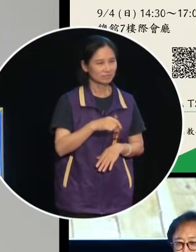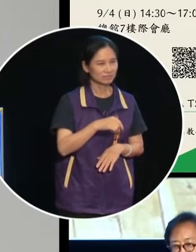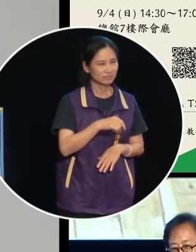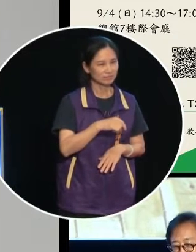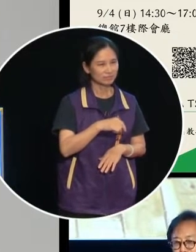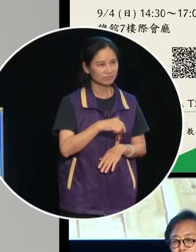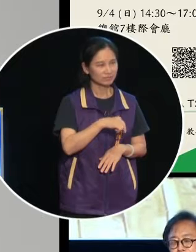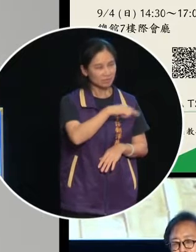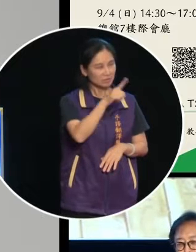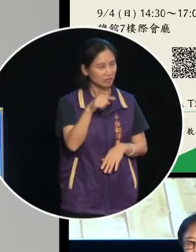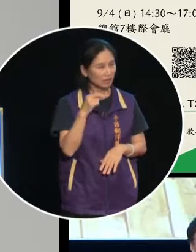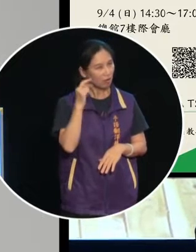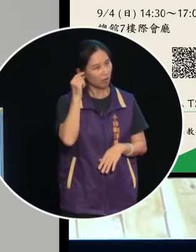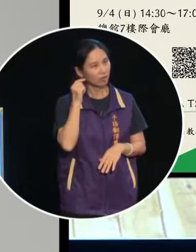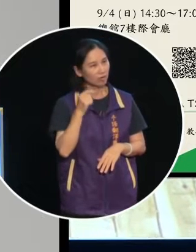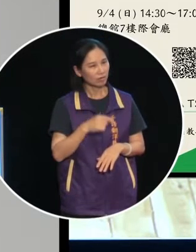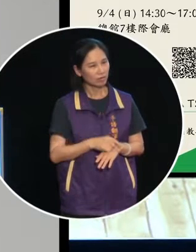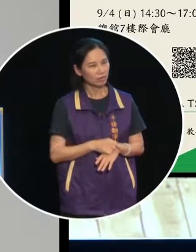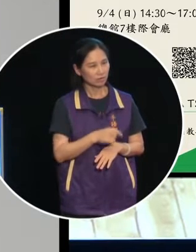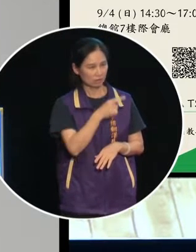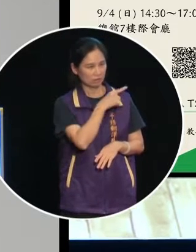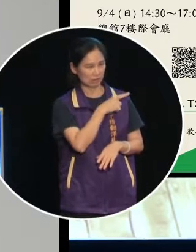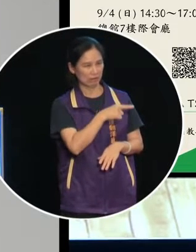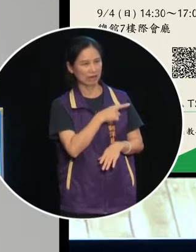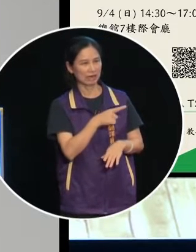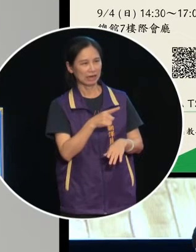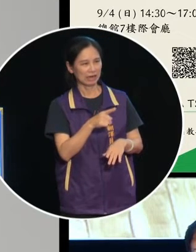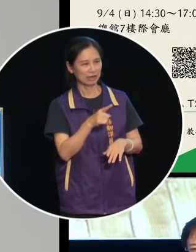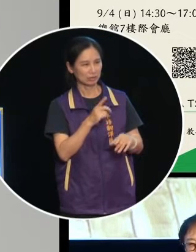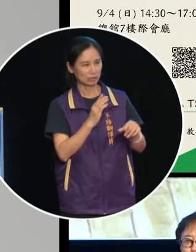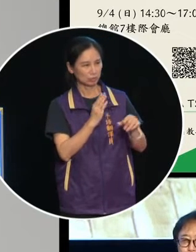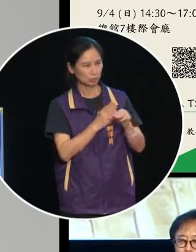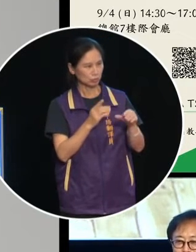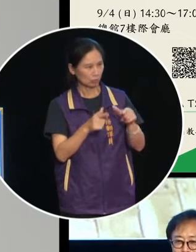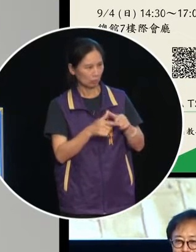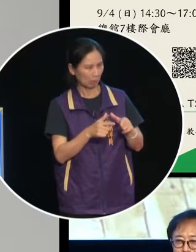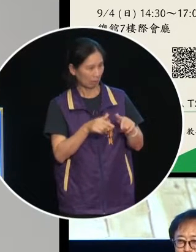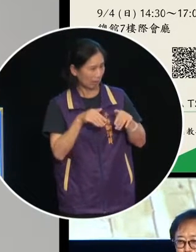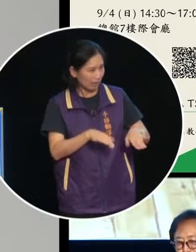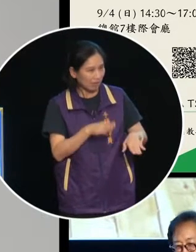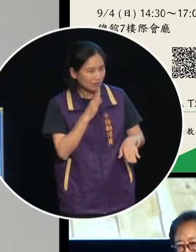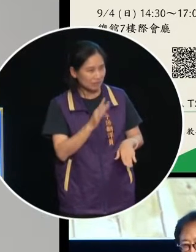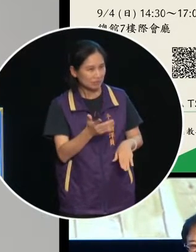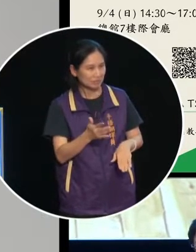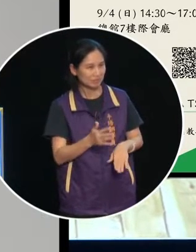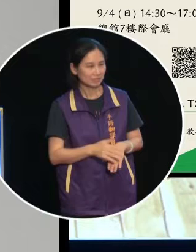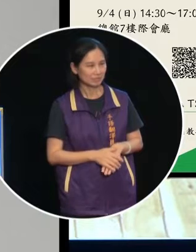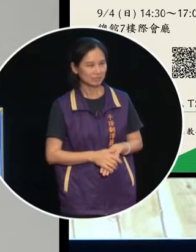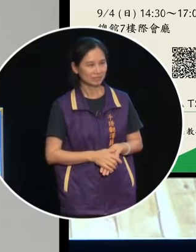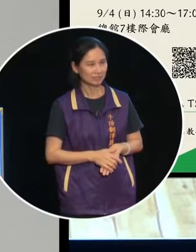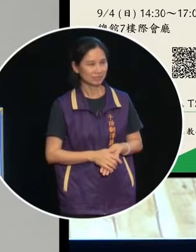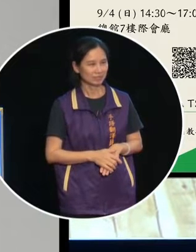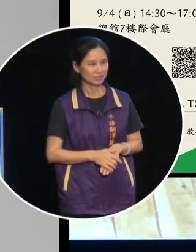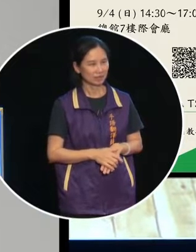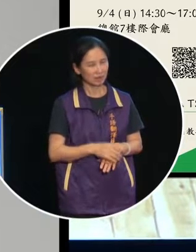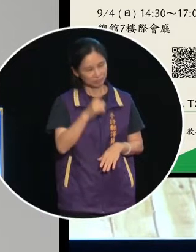大家觉得叶斗冠的中文有没有退步，也许是退步了，不过请大家原